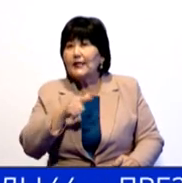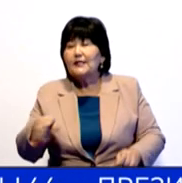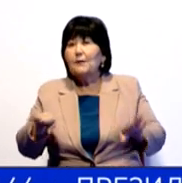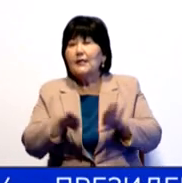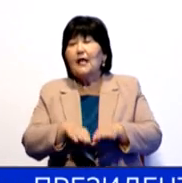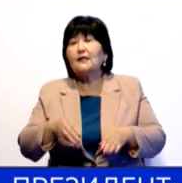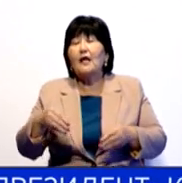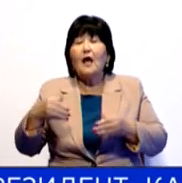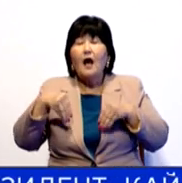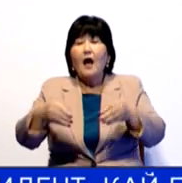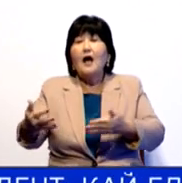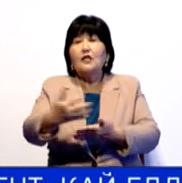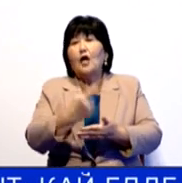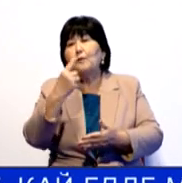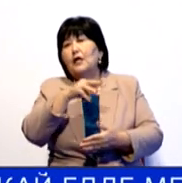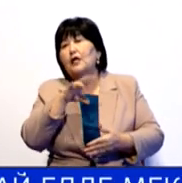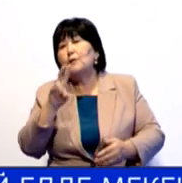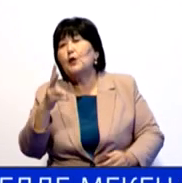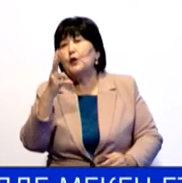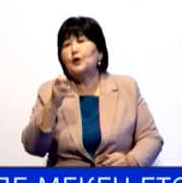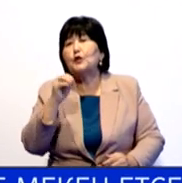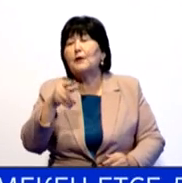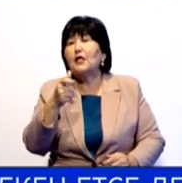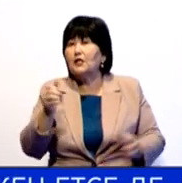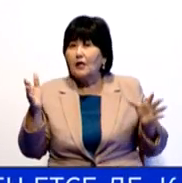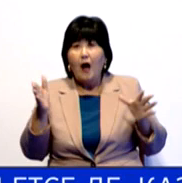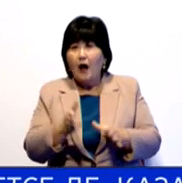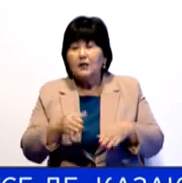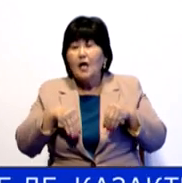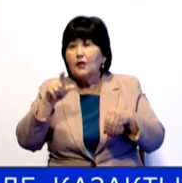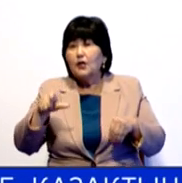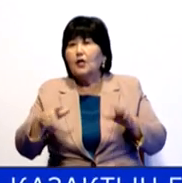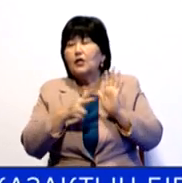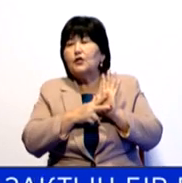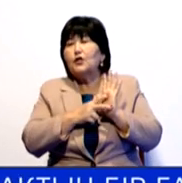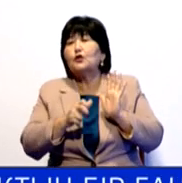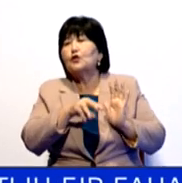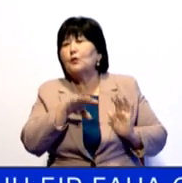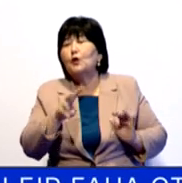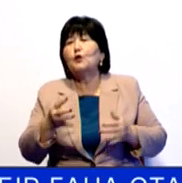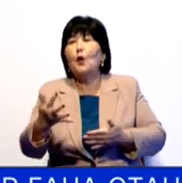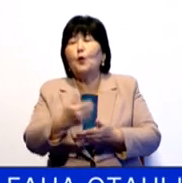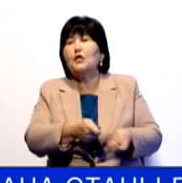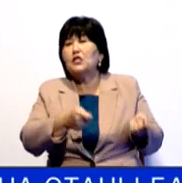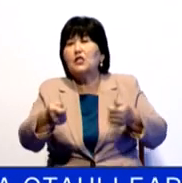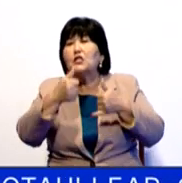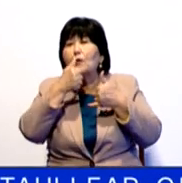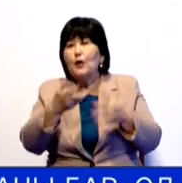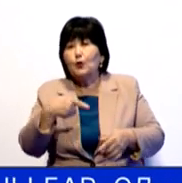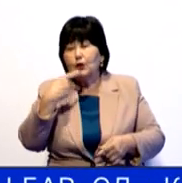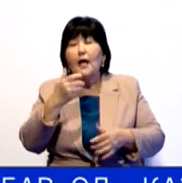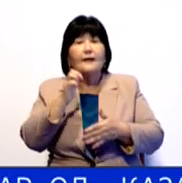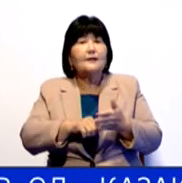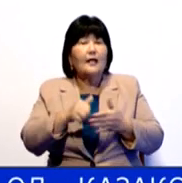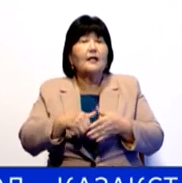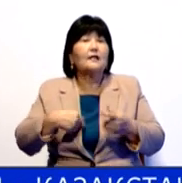салыстырғанда астық жинау аумағы 1 миллион 200 мың гектарға аз. Оның үстіне диқандар 8 миллион тоннадай өнімін жеткізе алмай отыр деді. Салдарынан